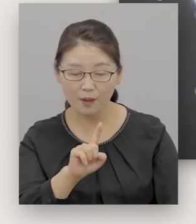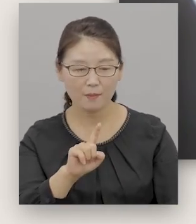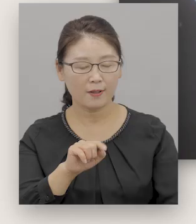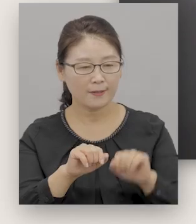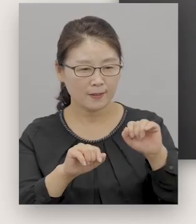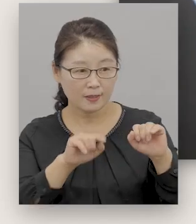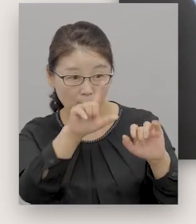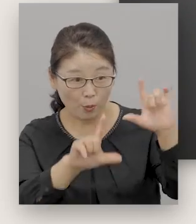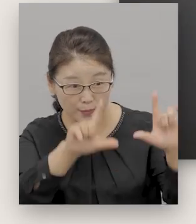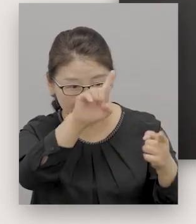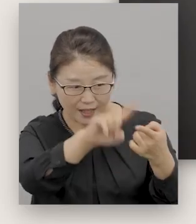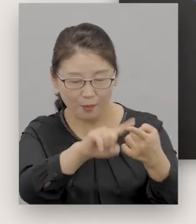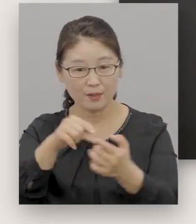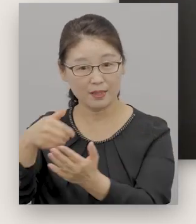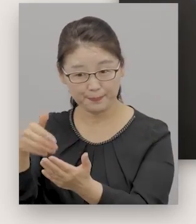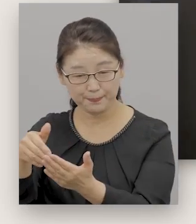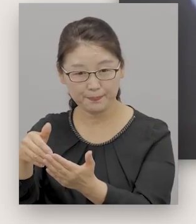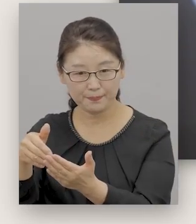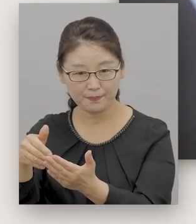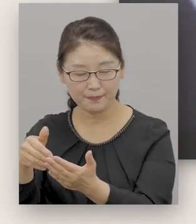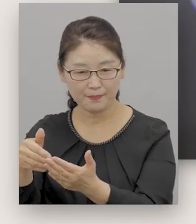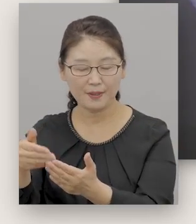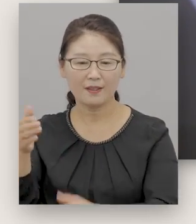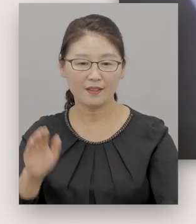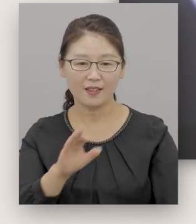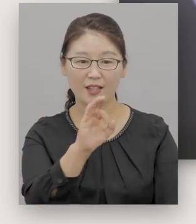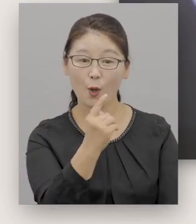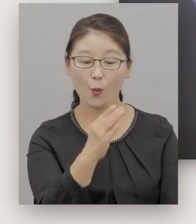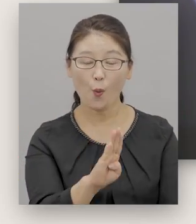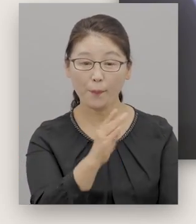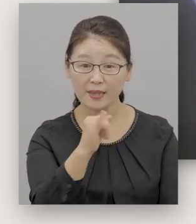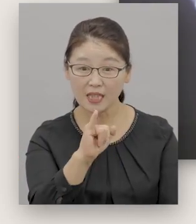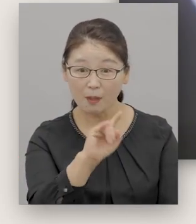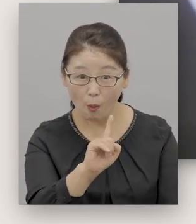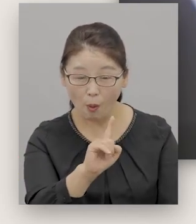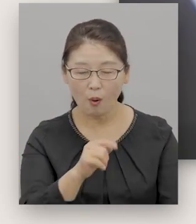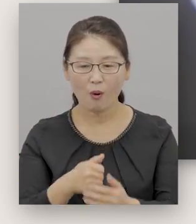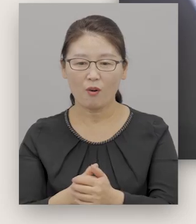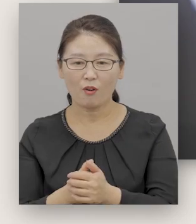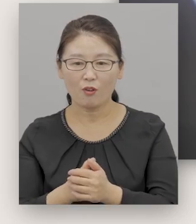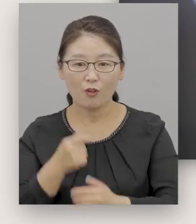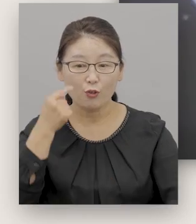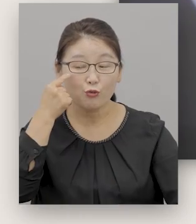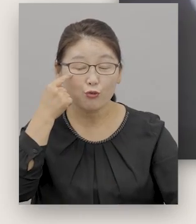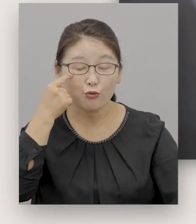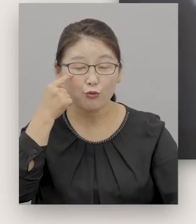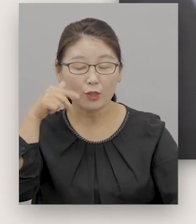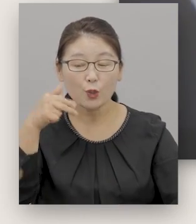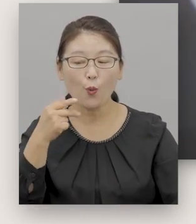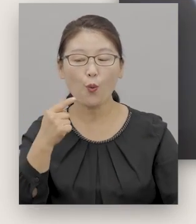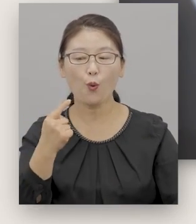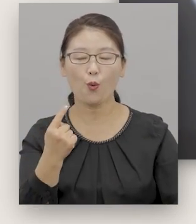표현하는 거라면 이제 이 옵틱한 것은 어떤 눈조리개의 어떤 그런 움직임을 사용을 해서